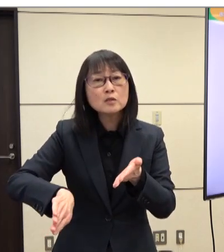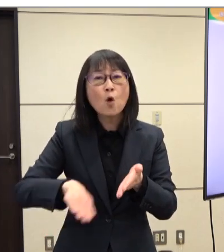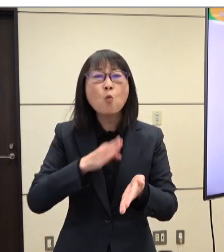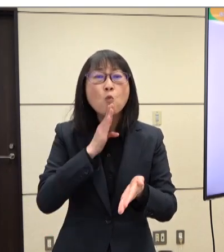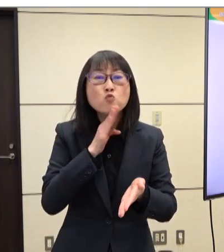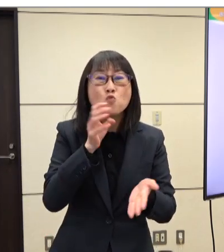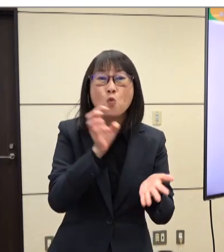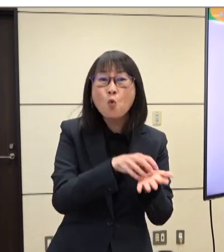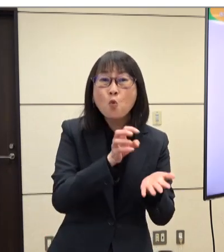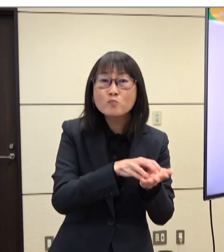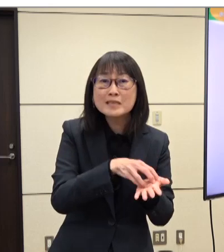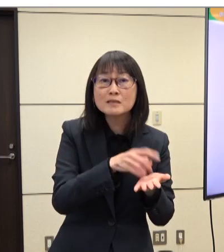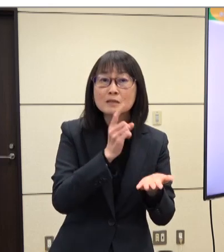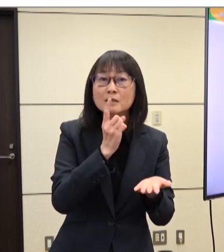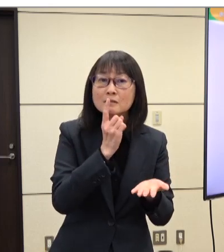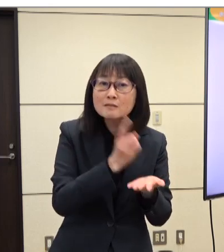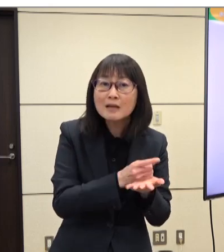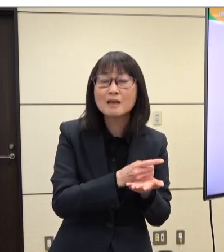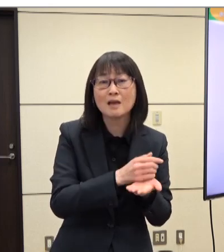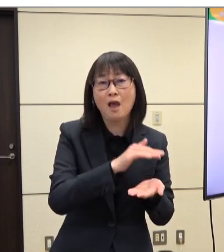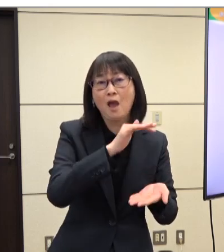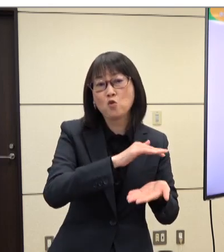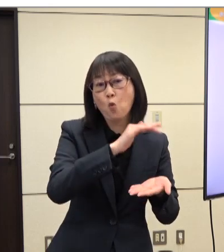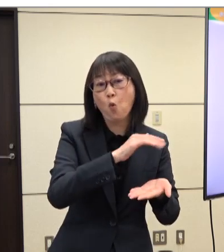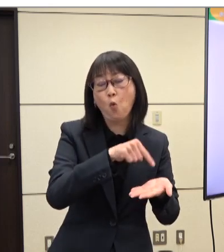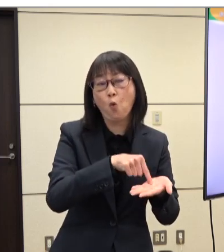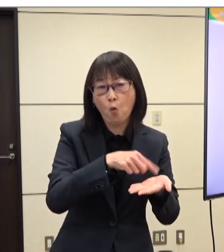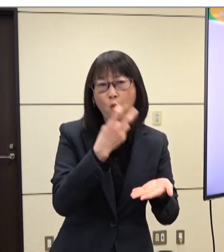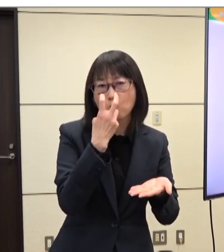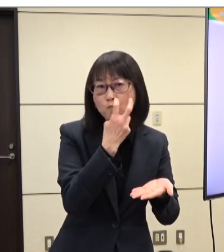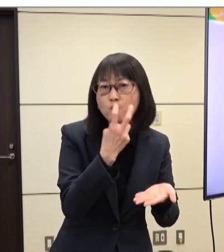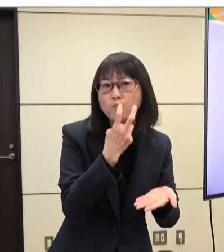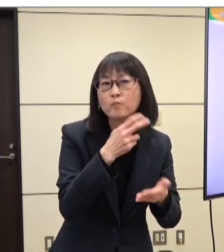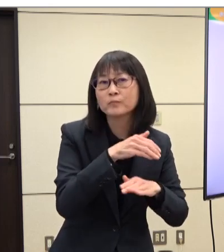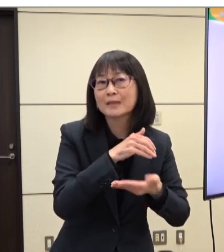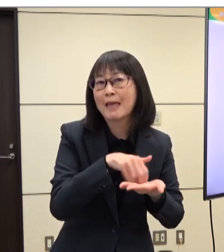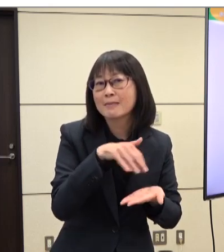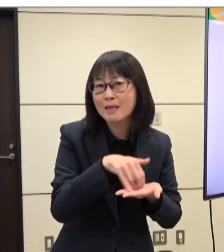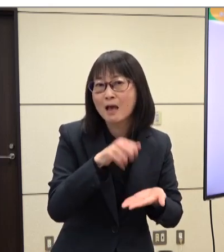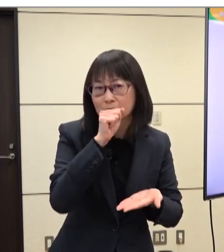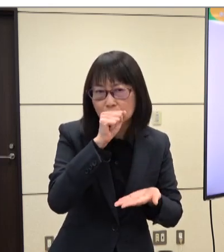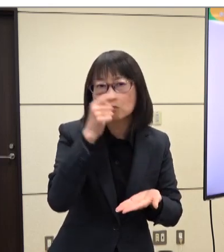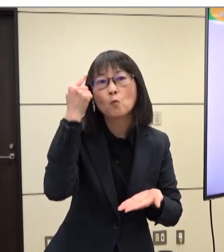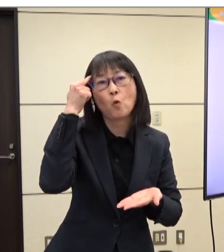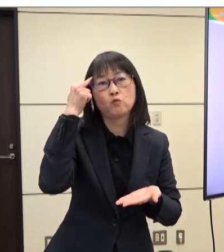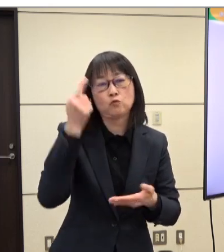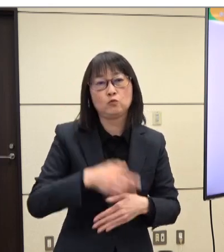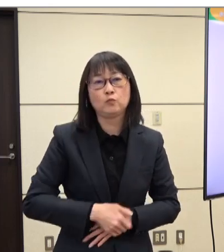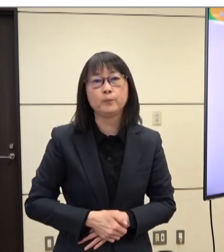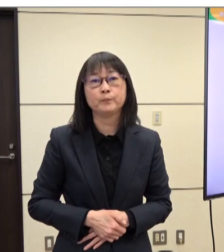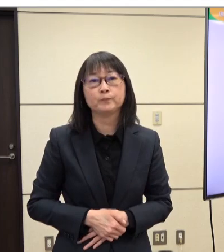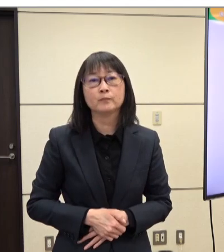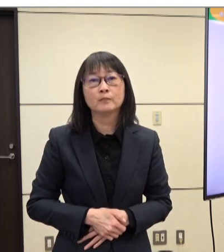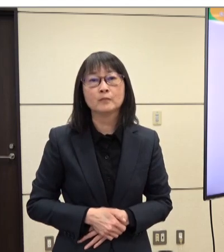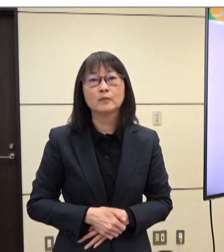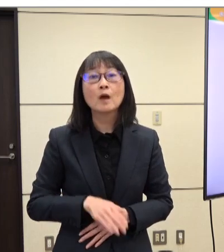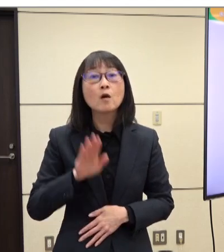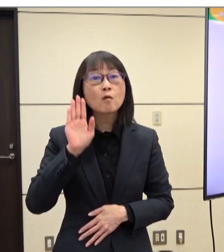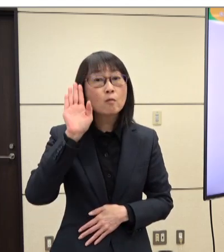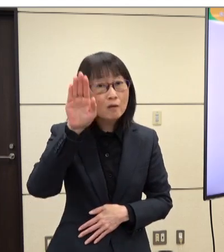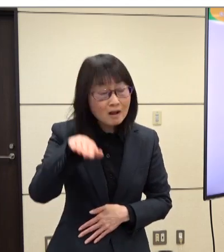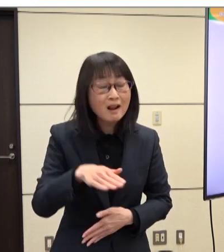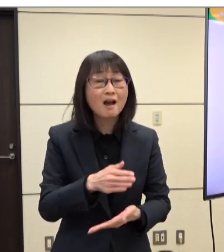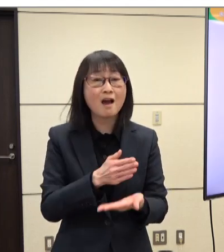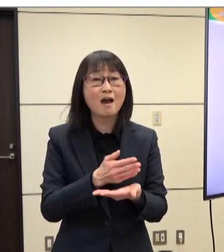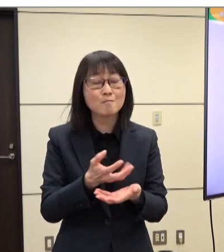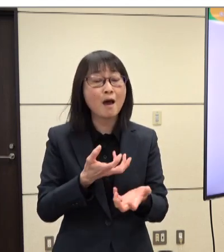棄されるゴミで目標設定してやろうかというふうには思ってます。ですから今後分別収集を徹底